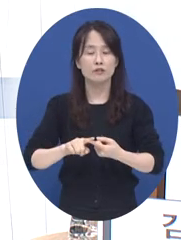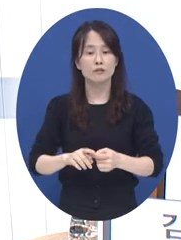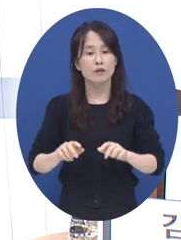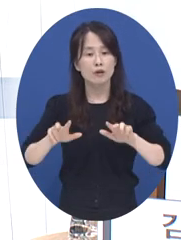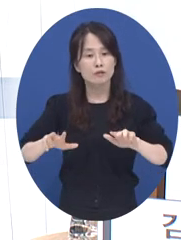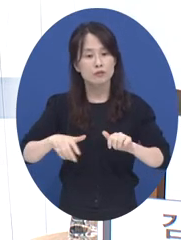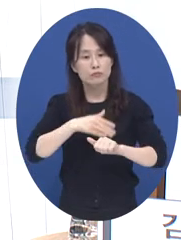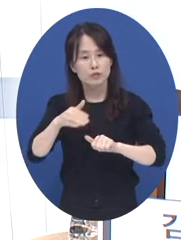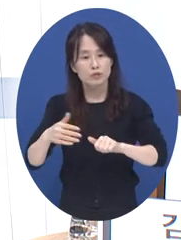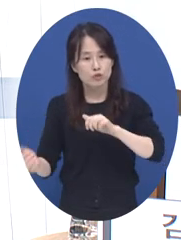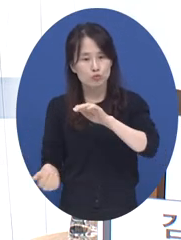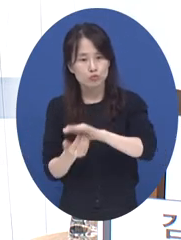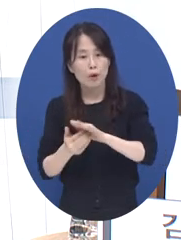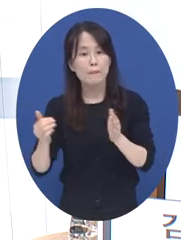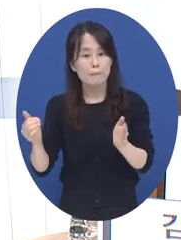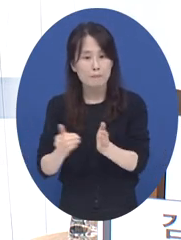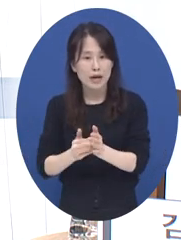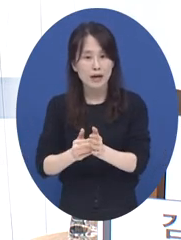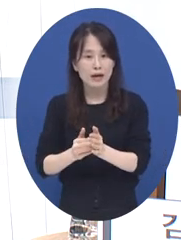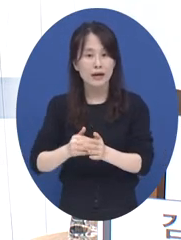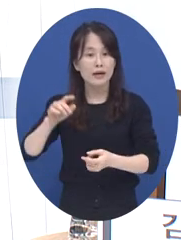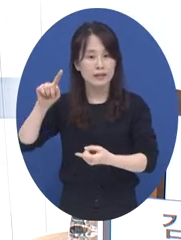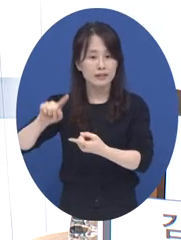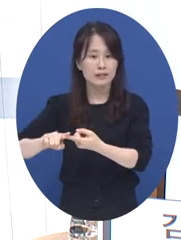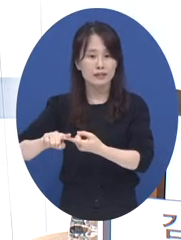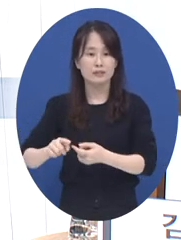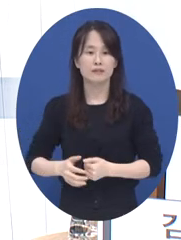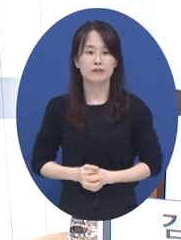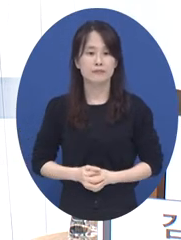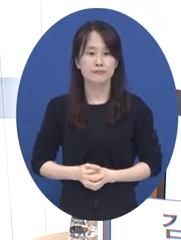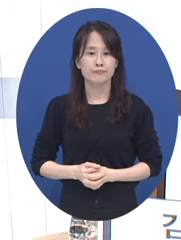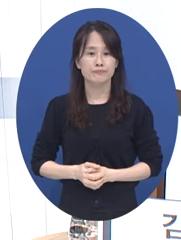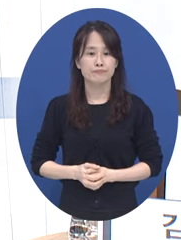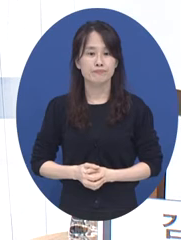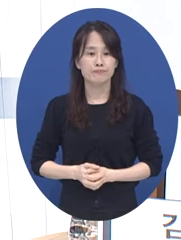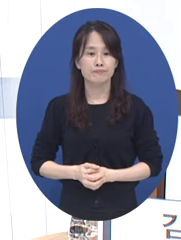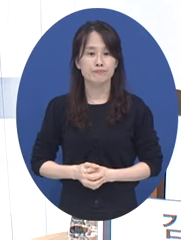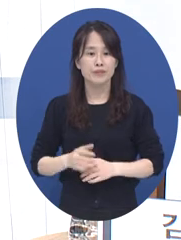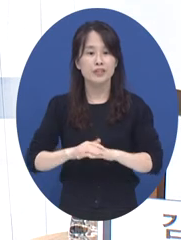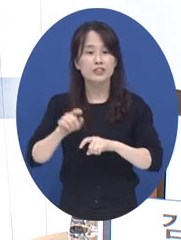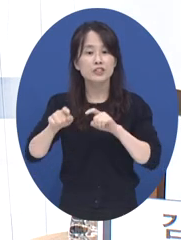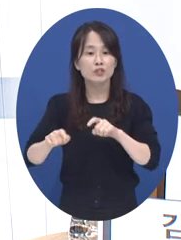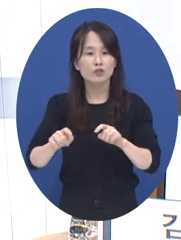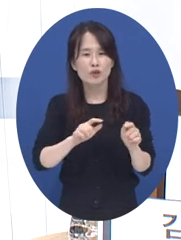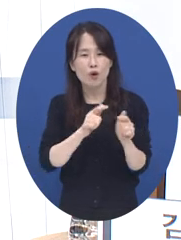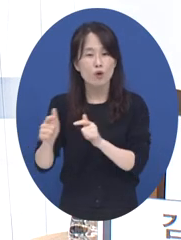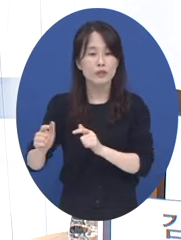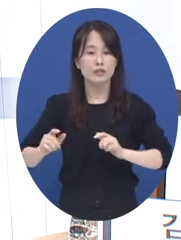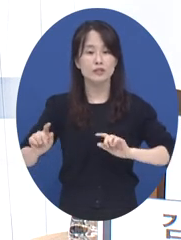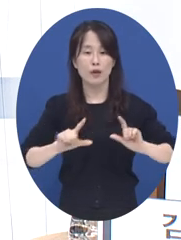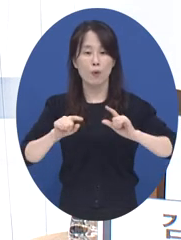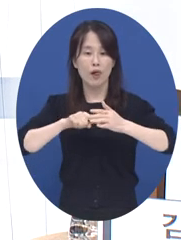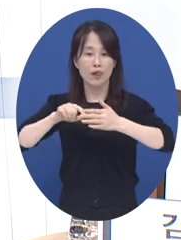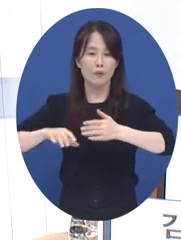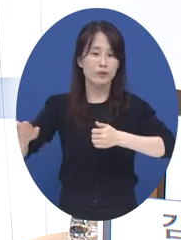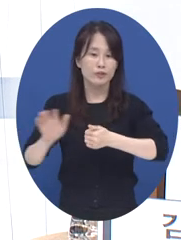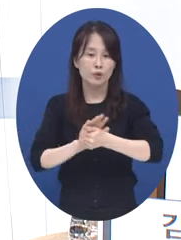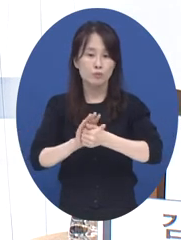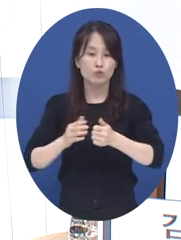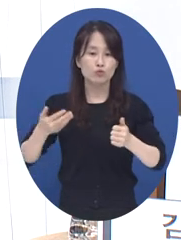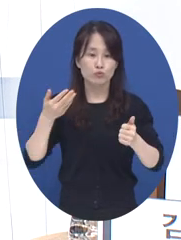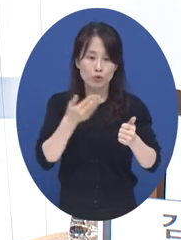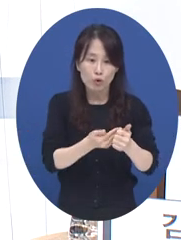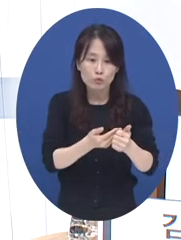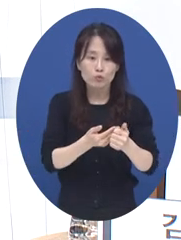것이 현실적으로 구현이 되었다 라는 측면에서 그런거를 그 싫어 나는 여러 가지 생활 속의